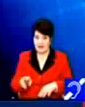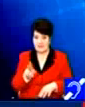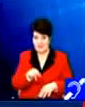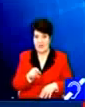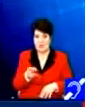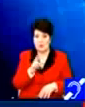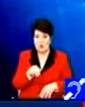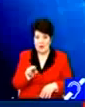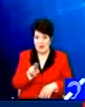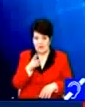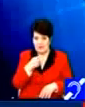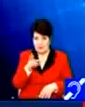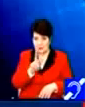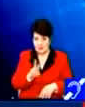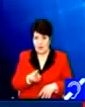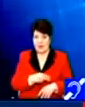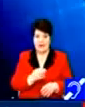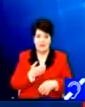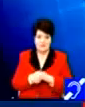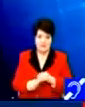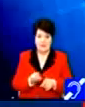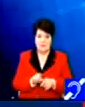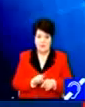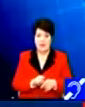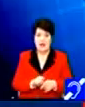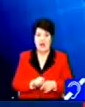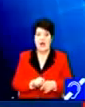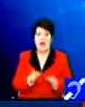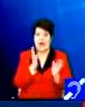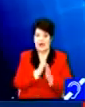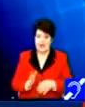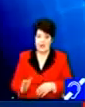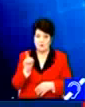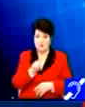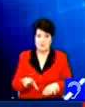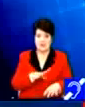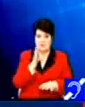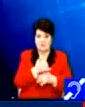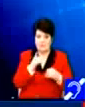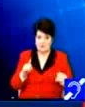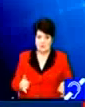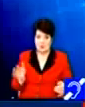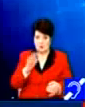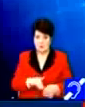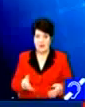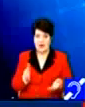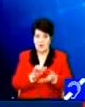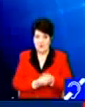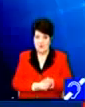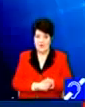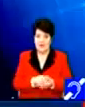cred că impunerea anumitor reguli și acele regulamente și mecanisme care vor fi dezvoltate după numirea domniei sale